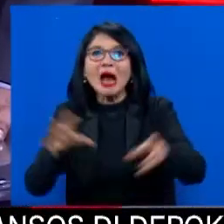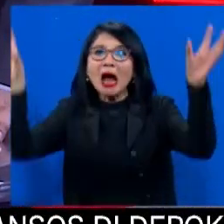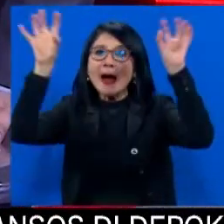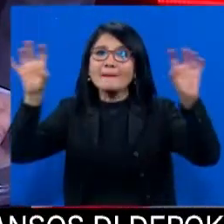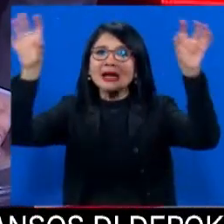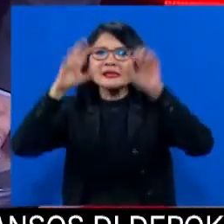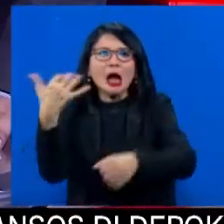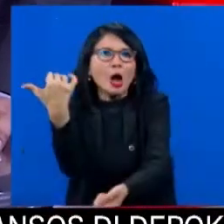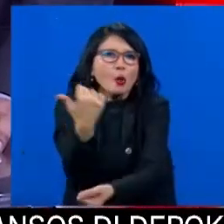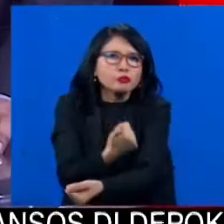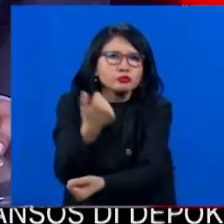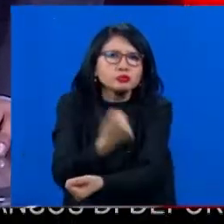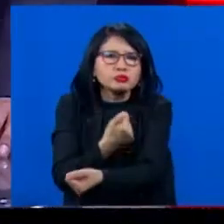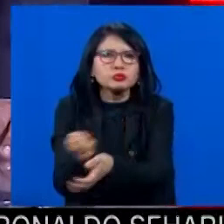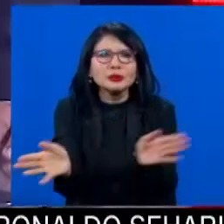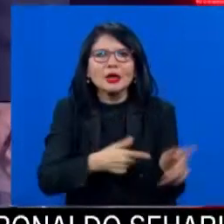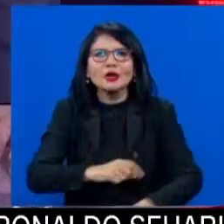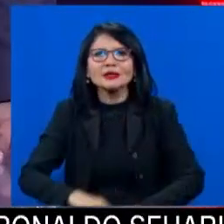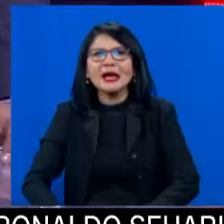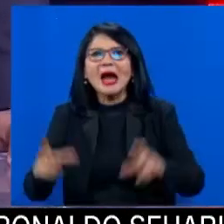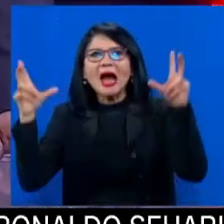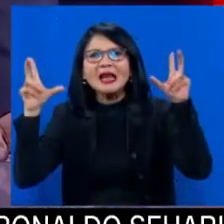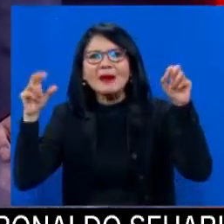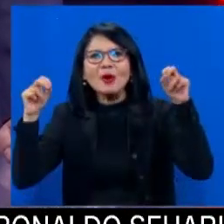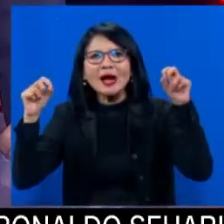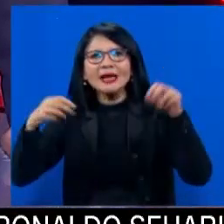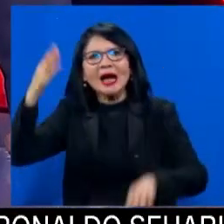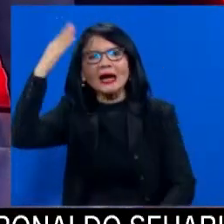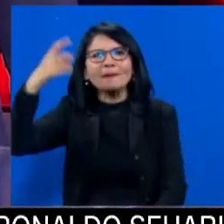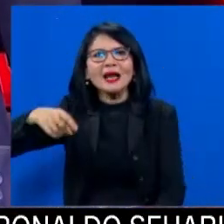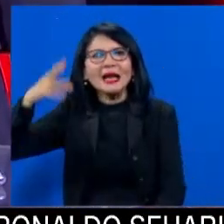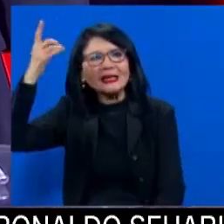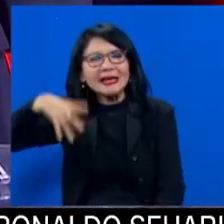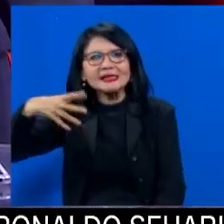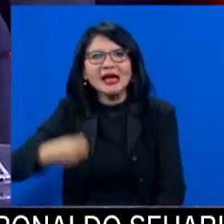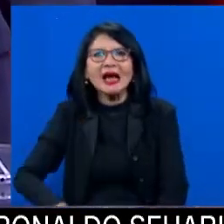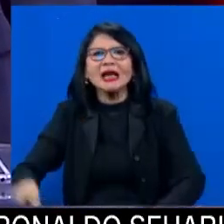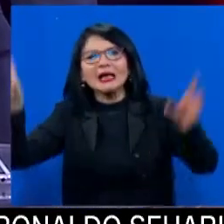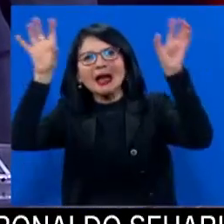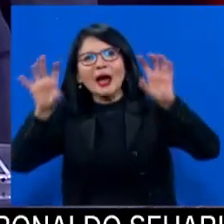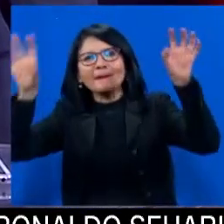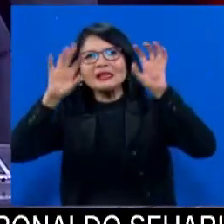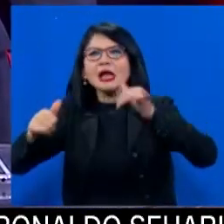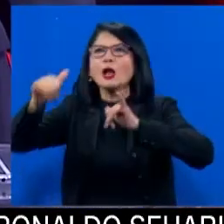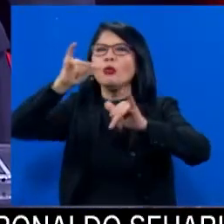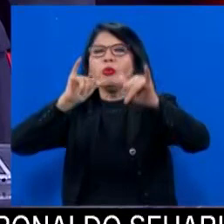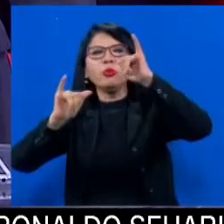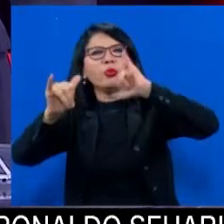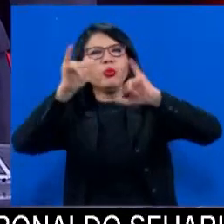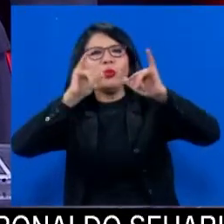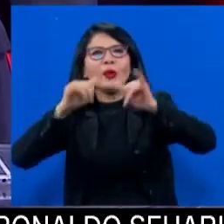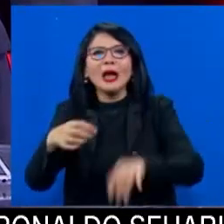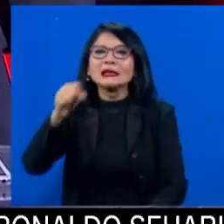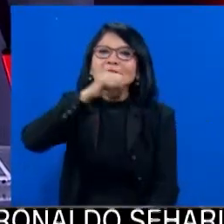narkoba. Adapun di Lamongan, Jawa Timur, seorang kepala desa membuat heboh setelah videonya sedang berpesta minuman keras bersama dengan pemandu